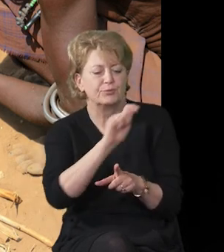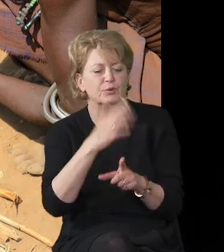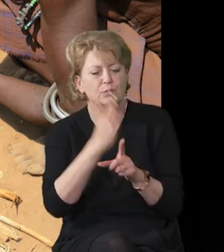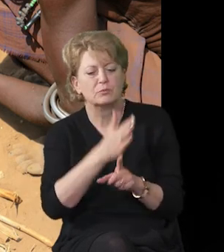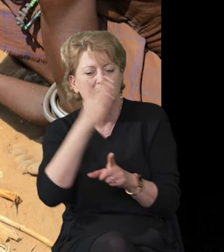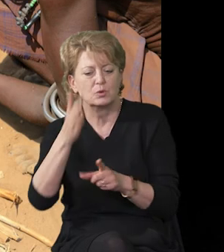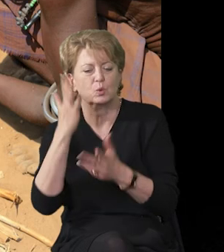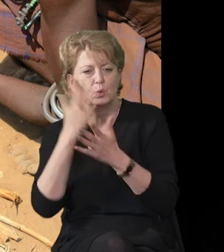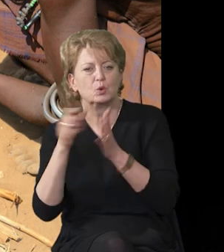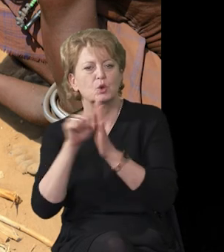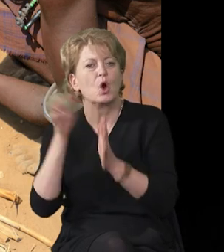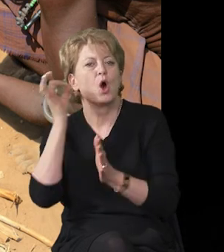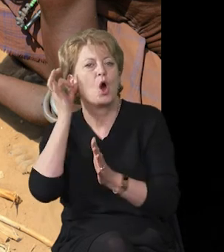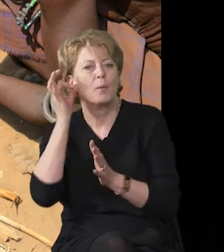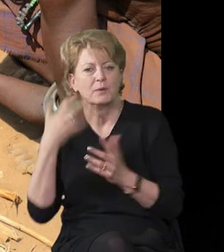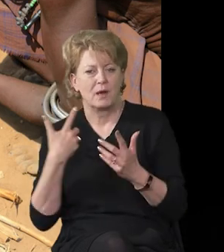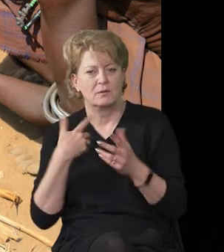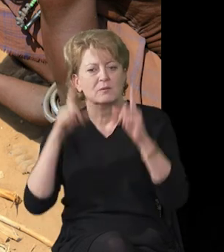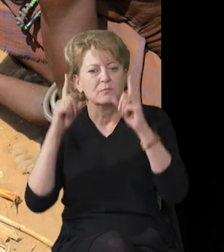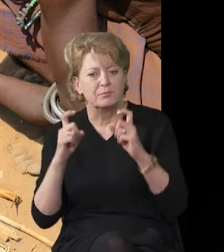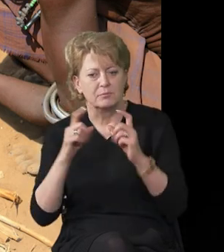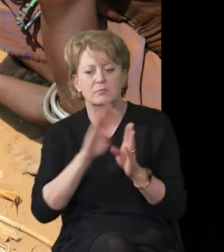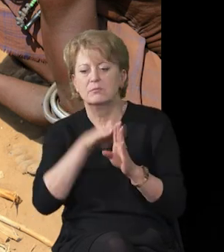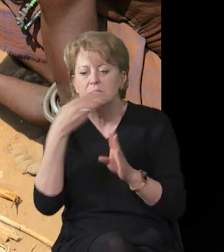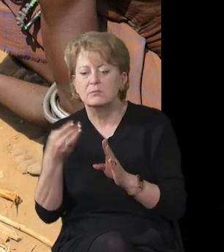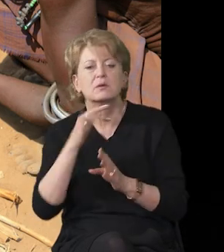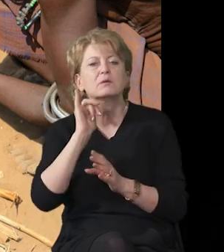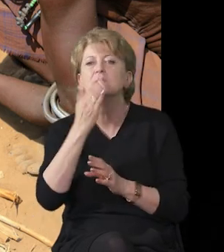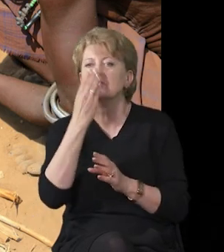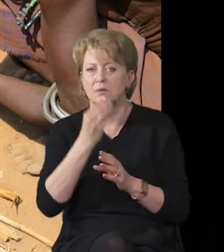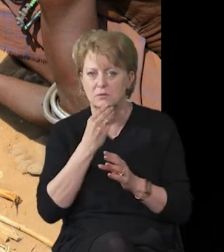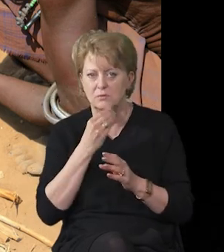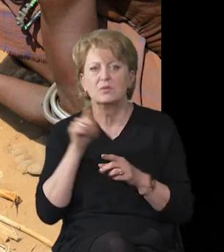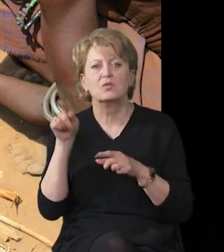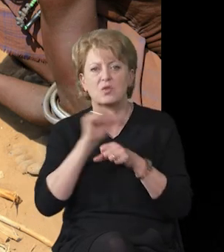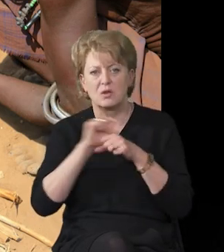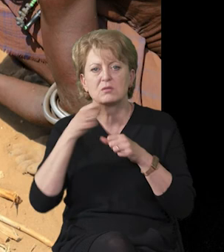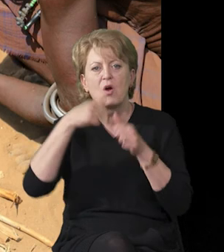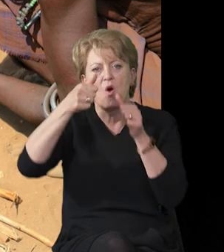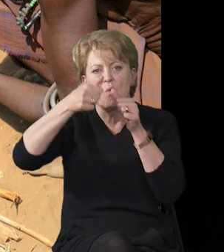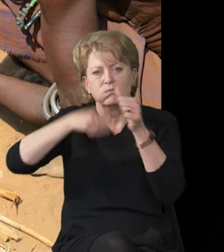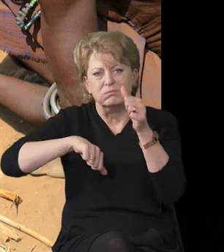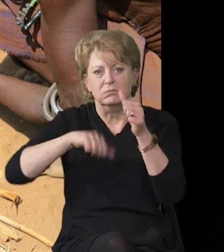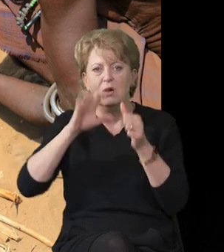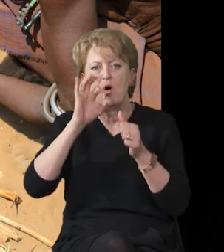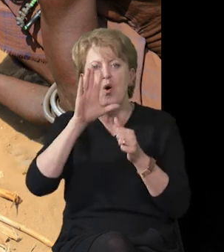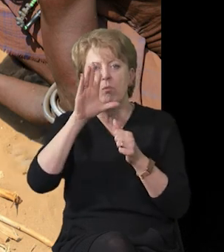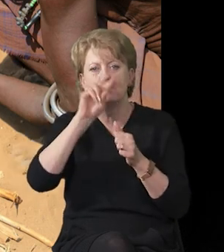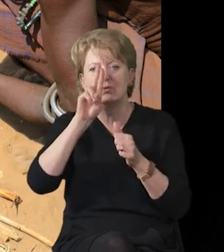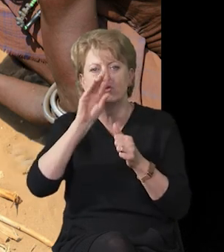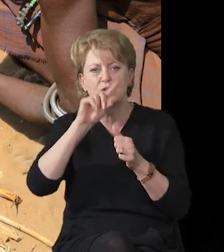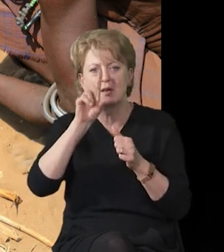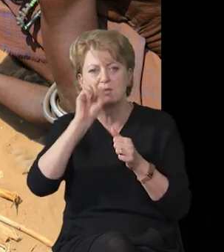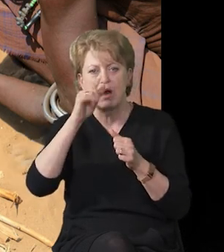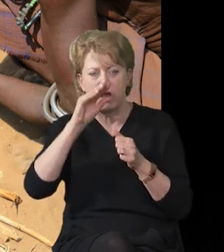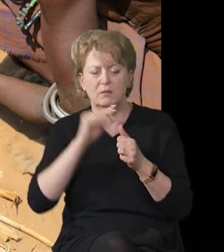czyli do bycia kobietą. A obrzęd ten polega na obrzezaniu. Oczywiście kobiety, a przede wszystkim też